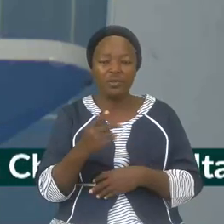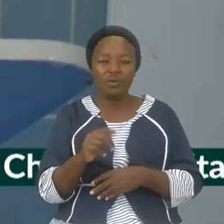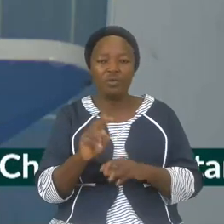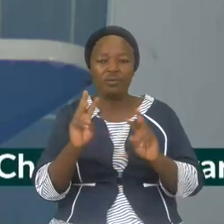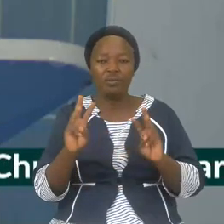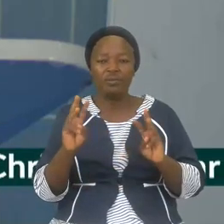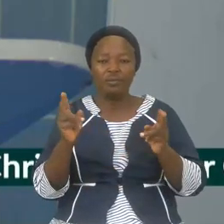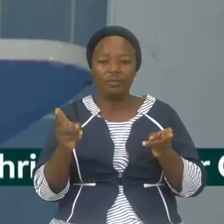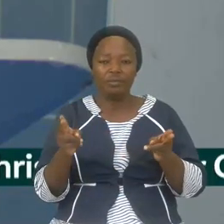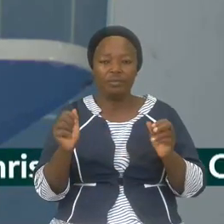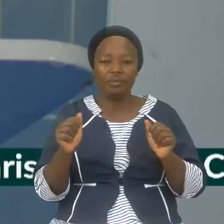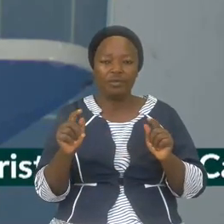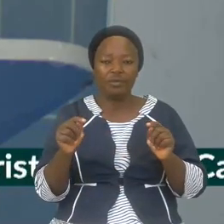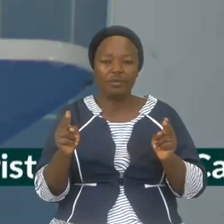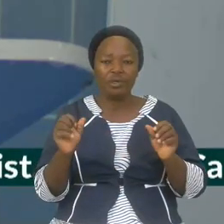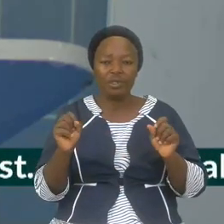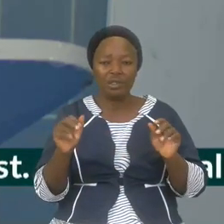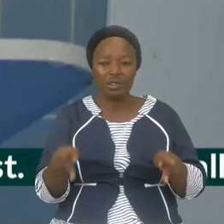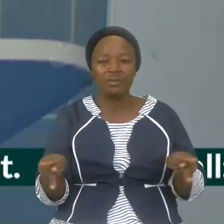vos ordonnées par